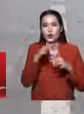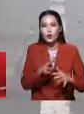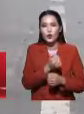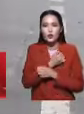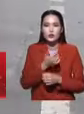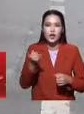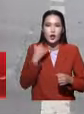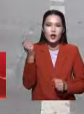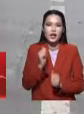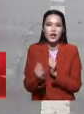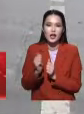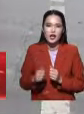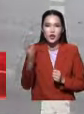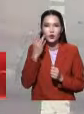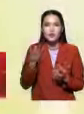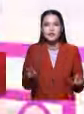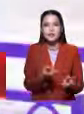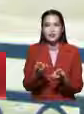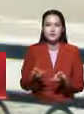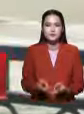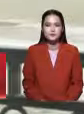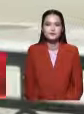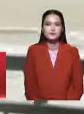ниет әр қайсымызға керек